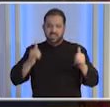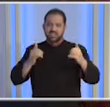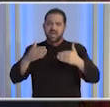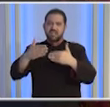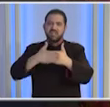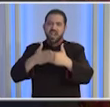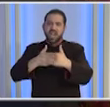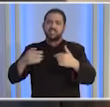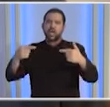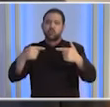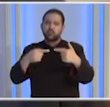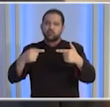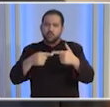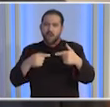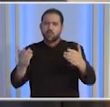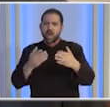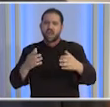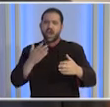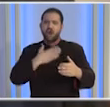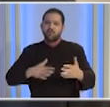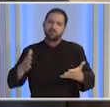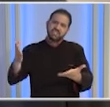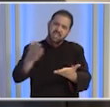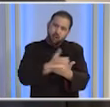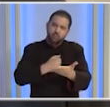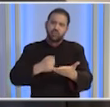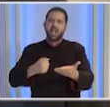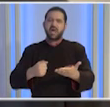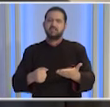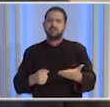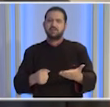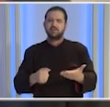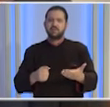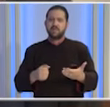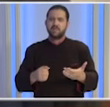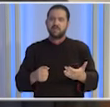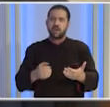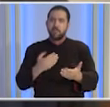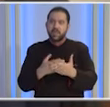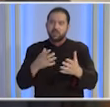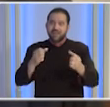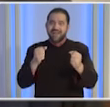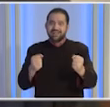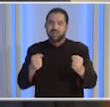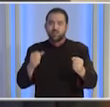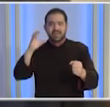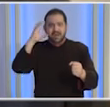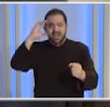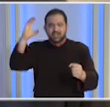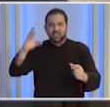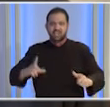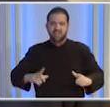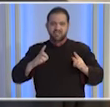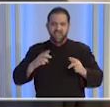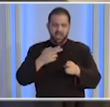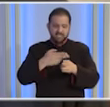hoardelor astea barbare păgâne și am rezistat aici. Pentru că ne-a ținut credința, ne-a credut viața